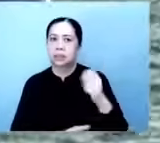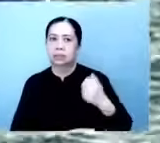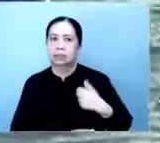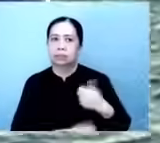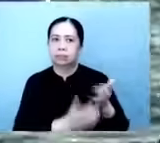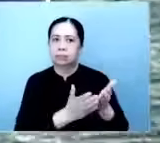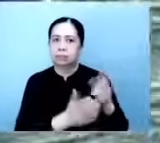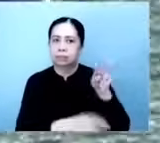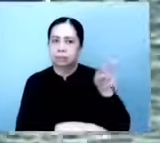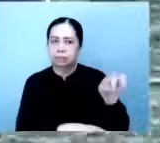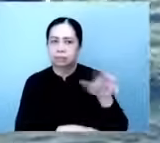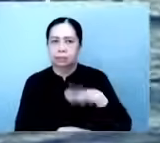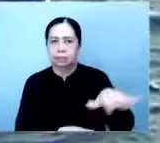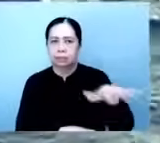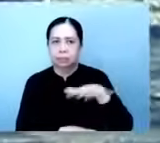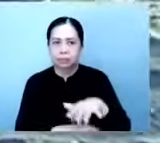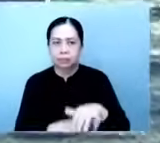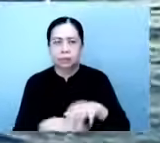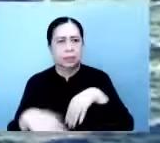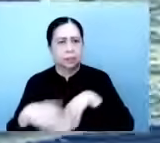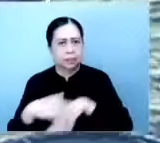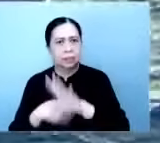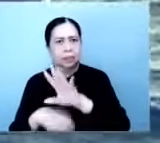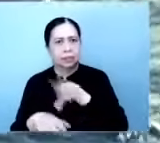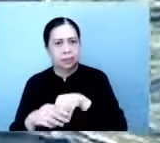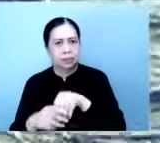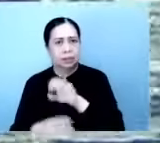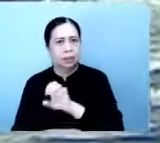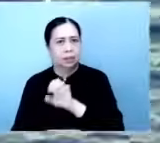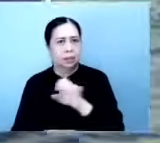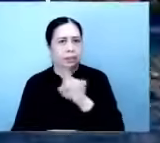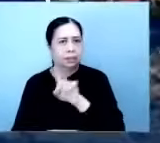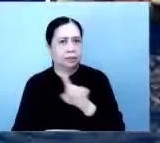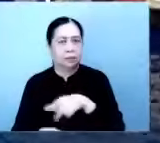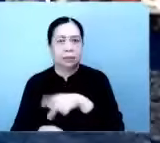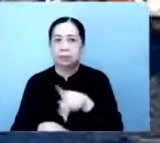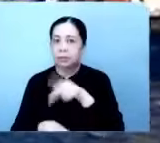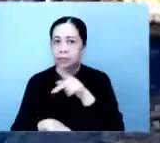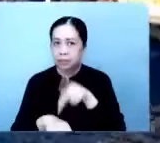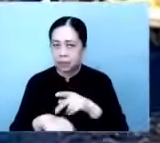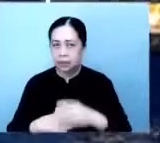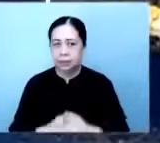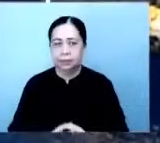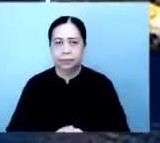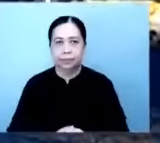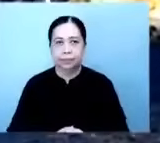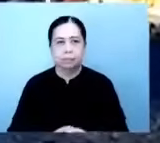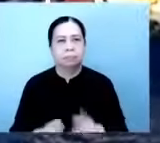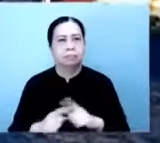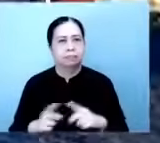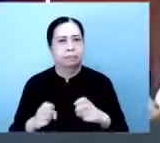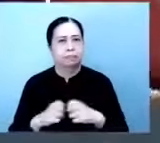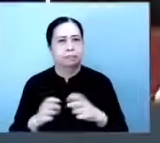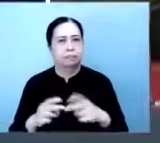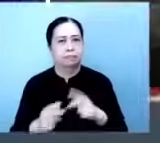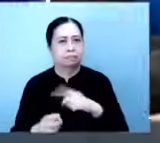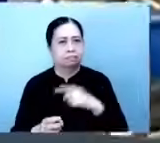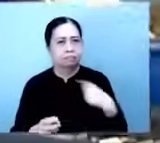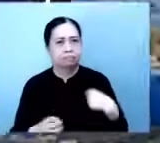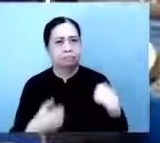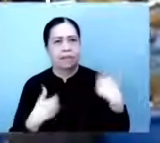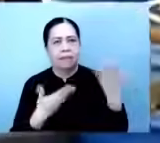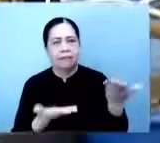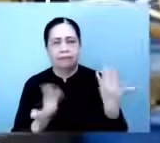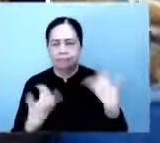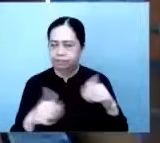namataan sa Recto Bank na pasok sa Exclusive Economic Zone ng Pilipinas. Pero kahit may mga Chino sa lugar, tuloy pa rin